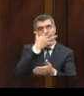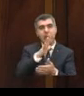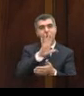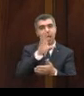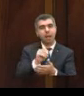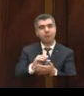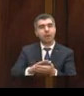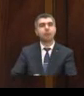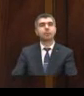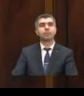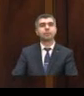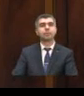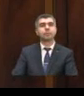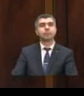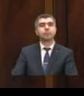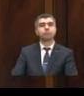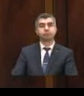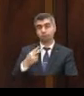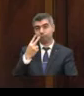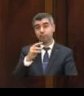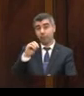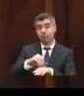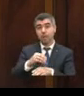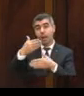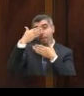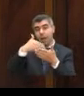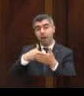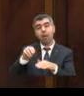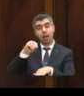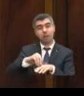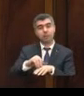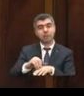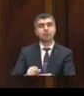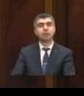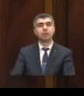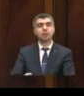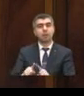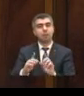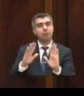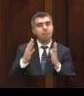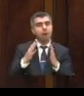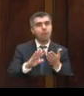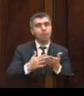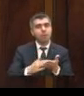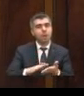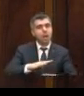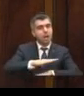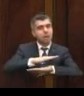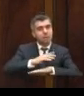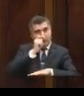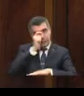عليها. لقد أظهر المغرب مرة أخرى وفائه لمبادئه وتوابته